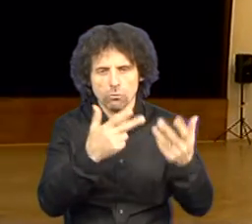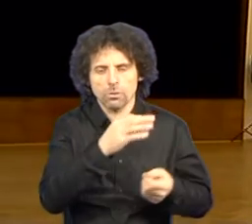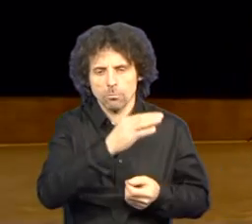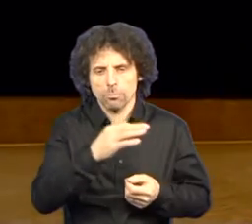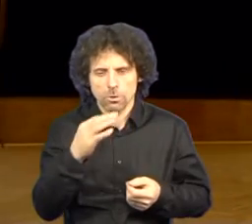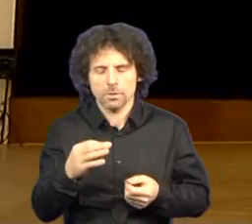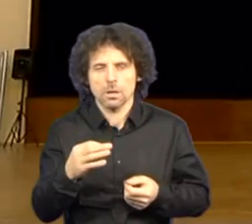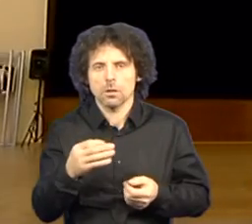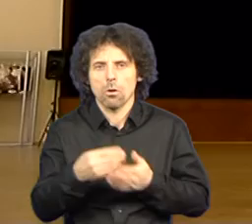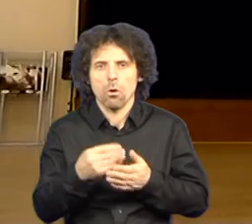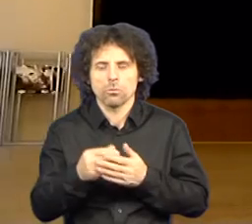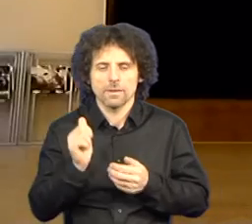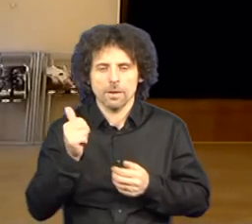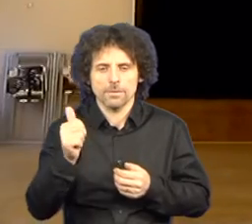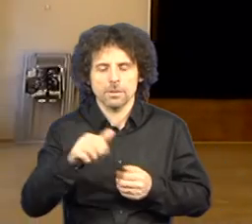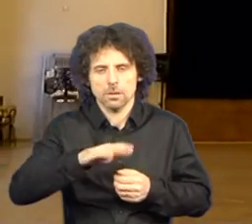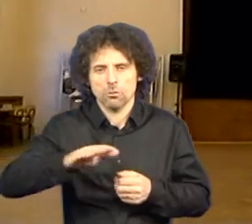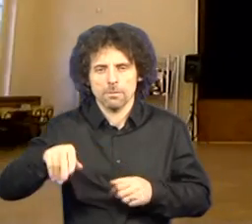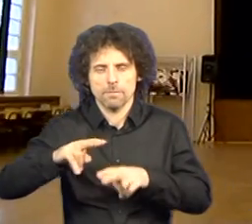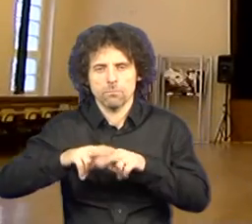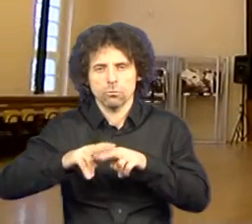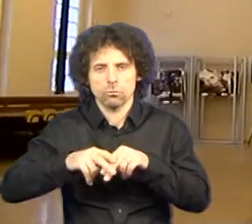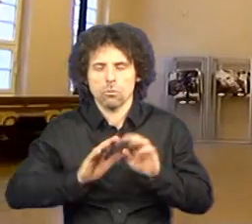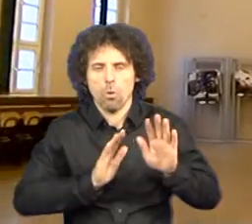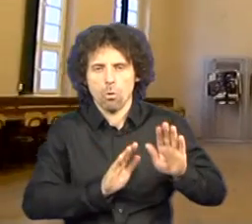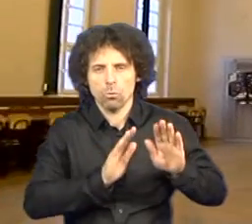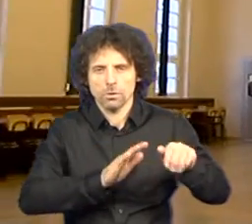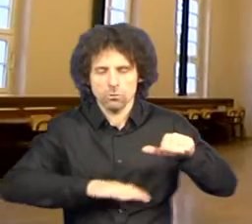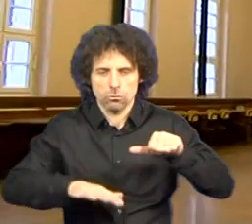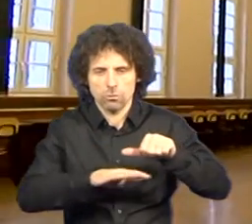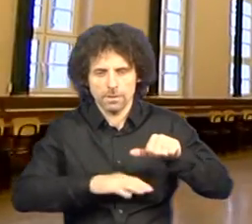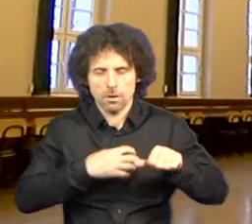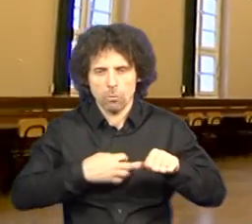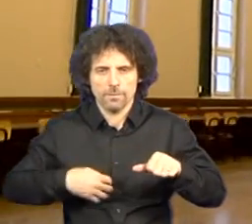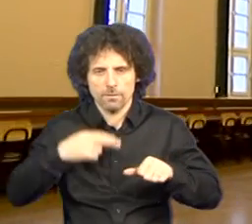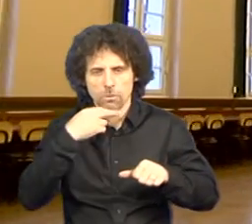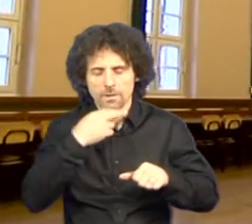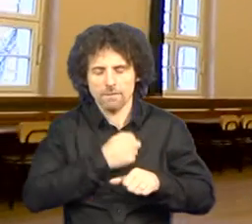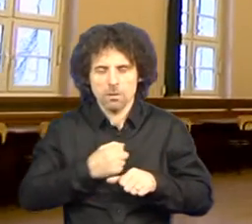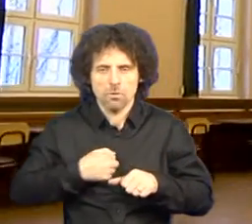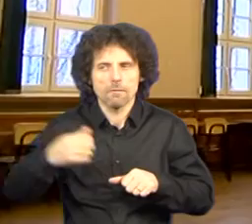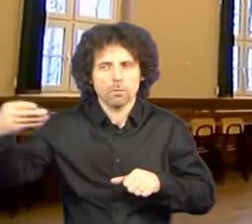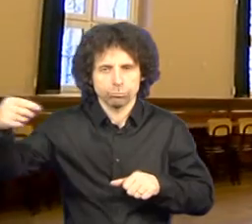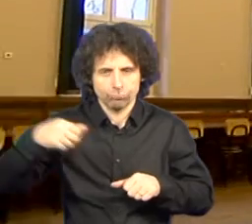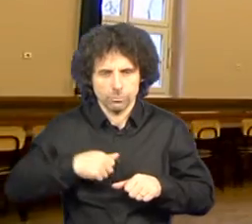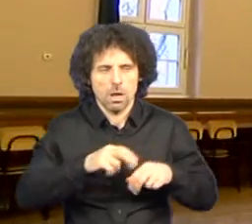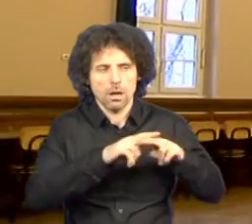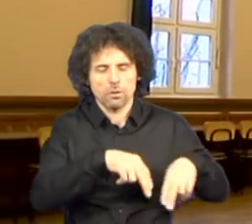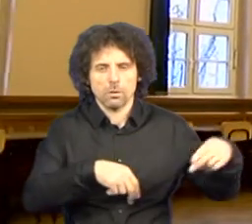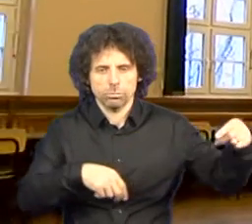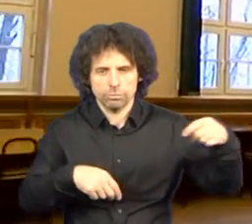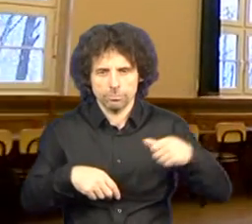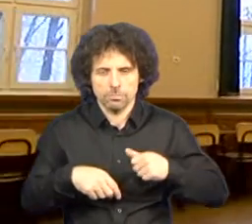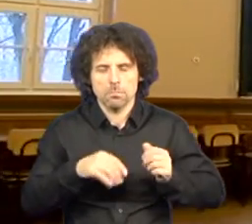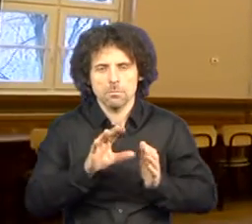kwalifikowane, pozyskane z Narodowego Funduszu Ochrony Środowiska i Gospodarki Wodnej z Warszawy. Reszta jest dofinansowane